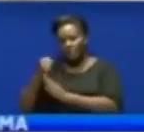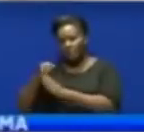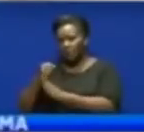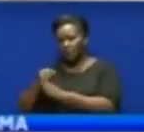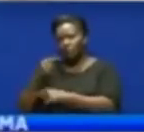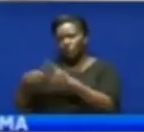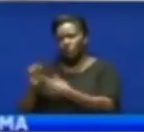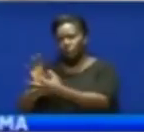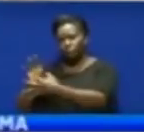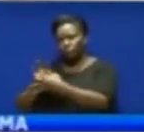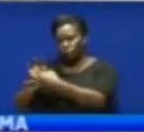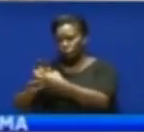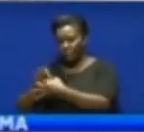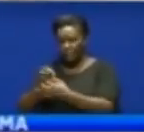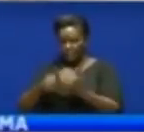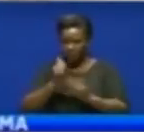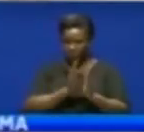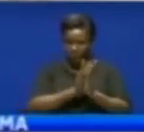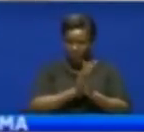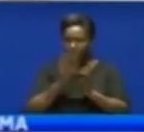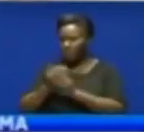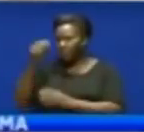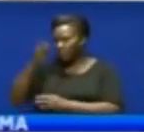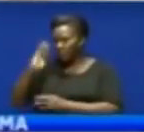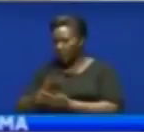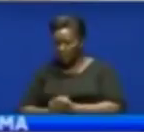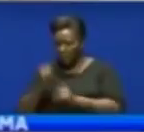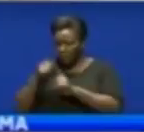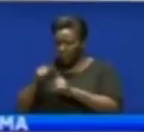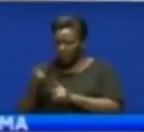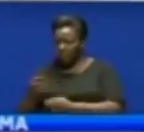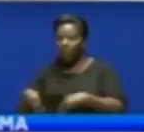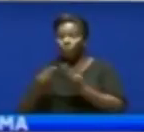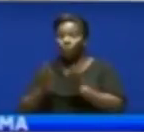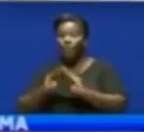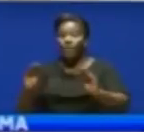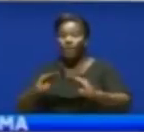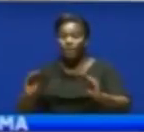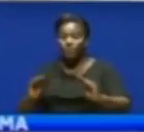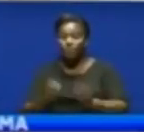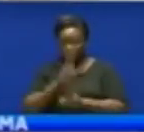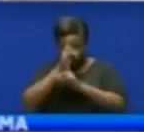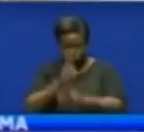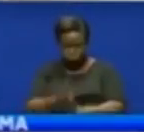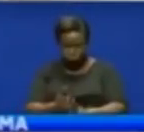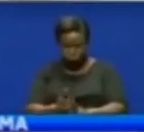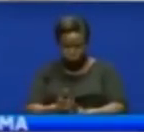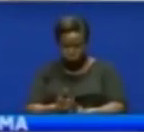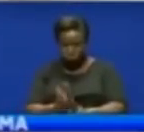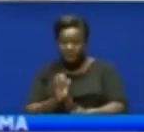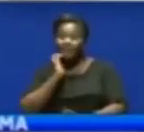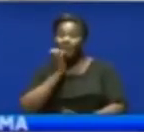serikali katika kuelimisha waumini wao wote kuzingatia tahadhari za ugonjwa huo na kuliombea